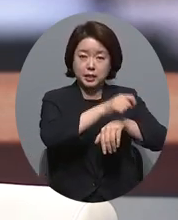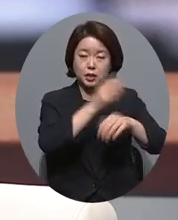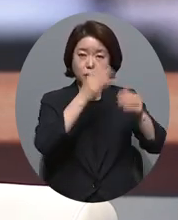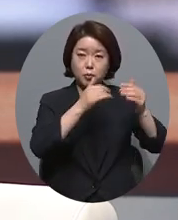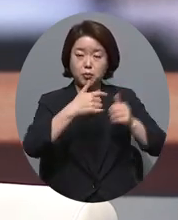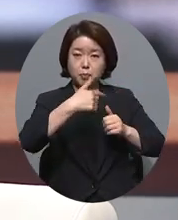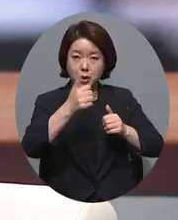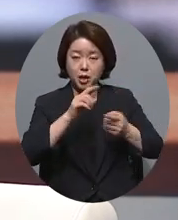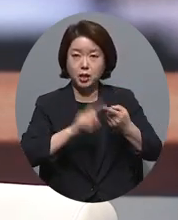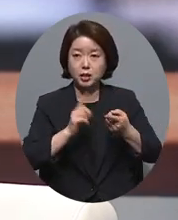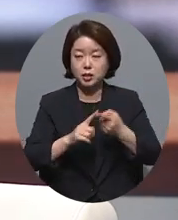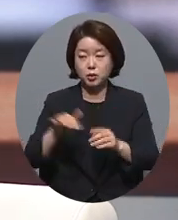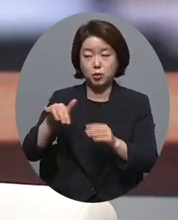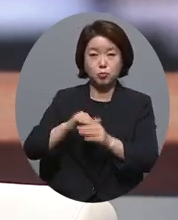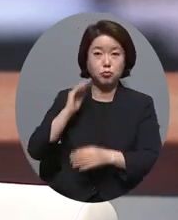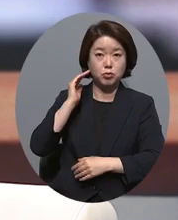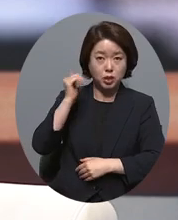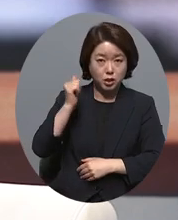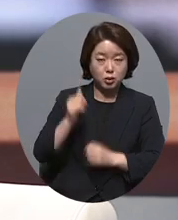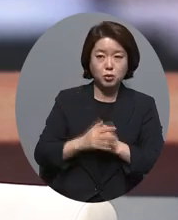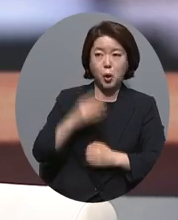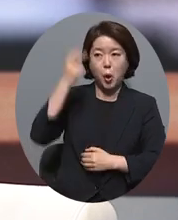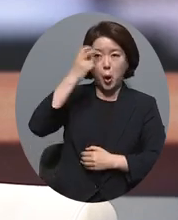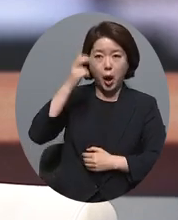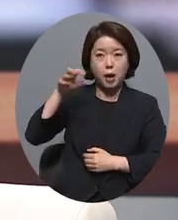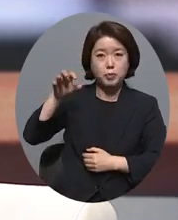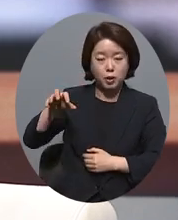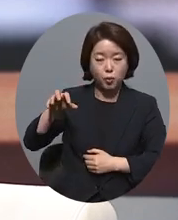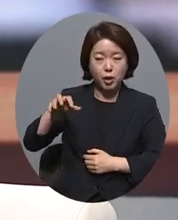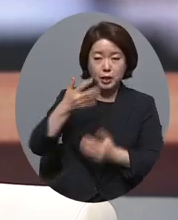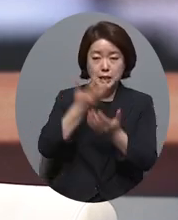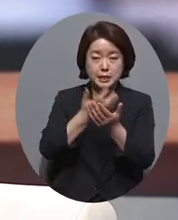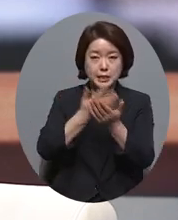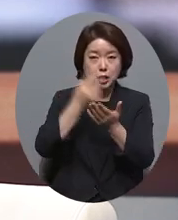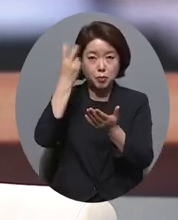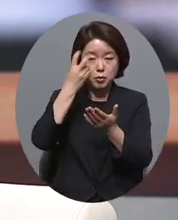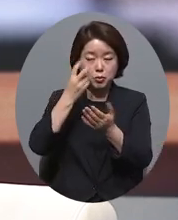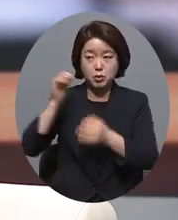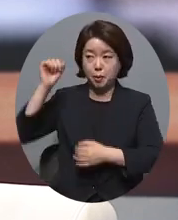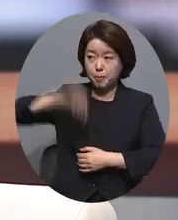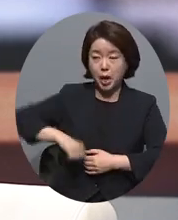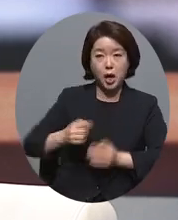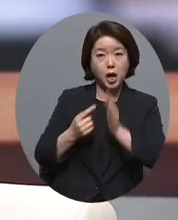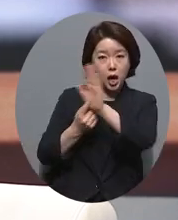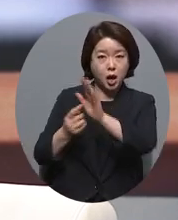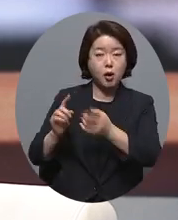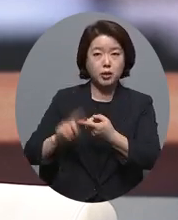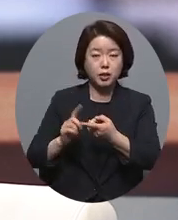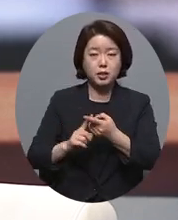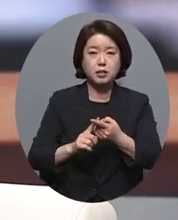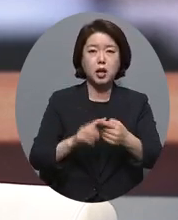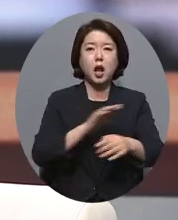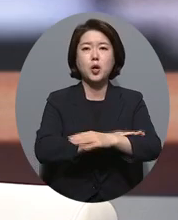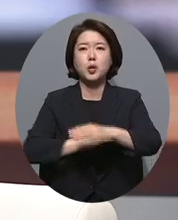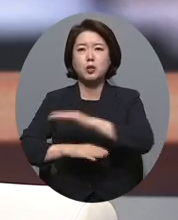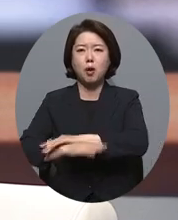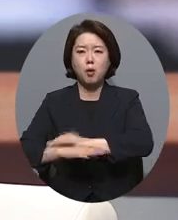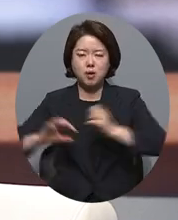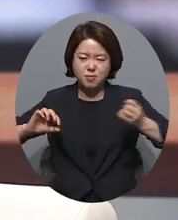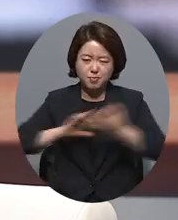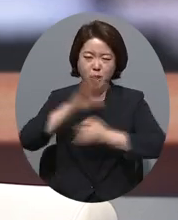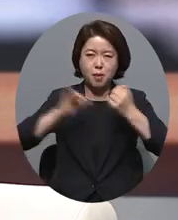관련해서 문재인 전 대통령이 감사원에 서면 조사 불응한 것을 두고 여야간에 또 거센 공방이